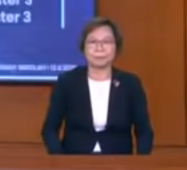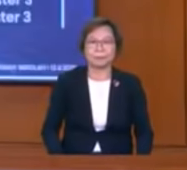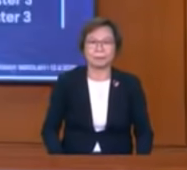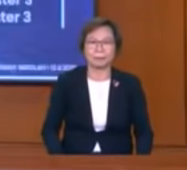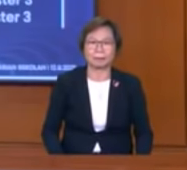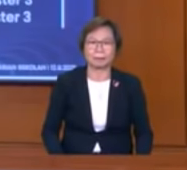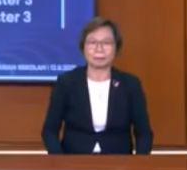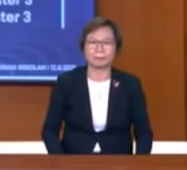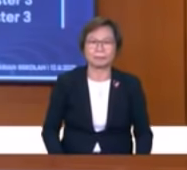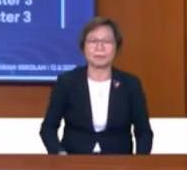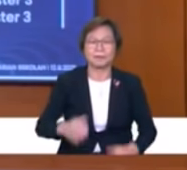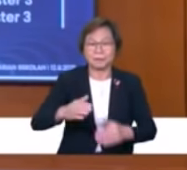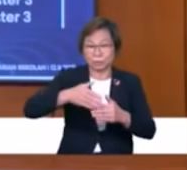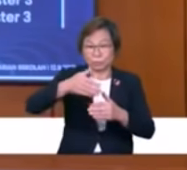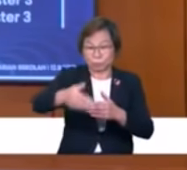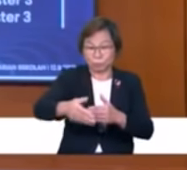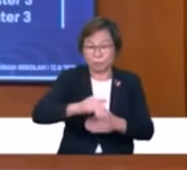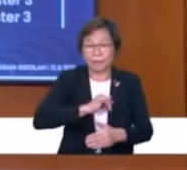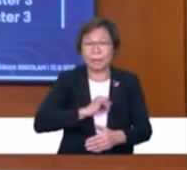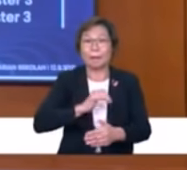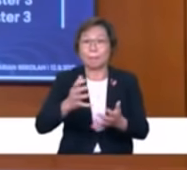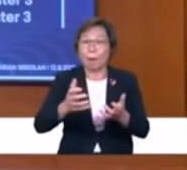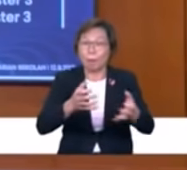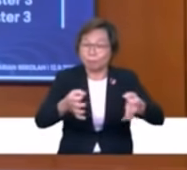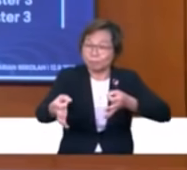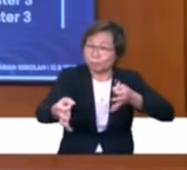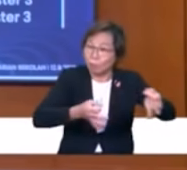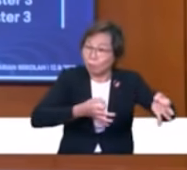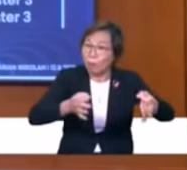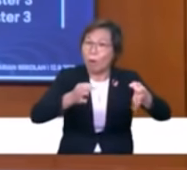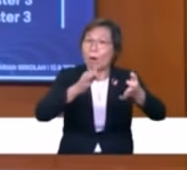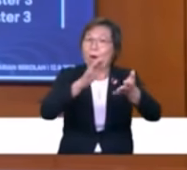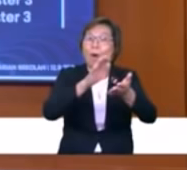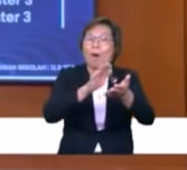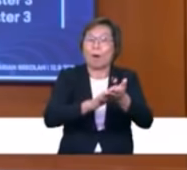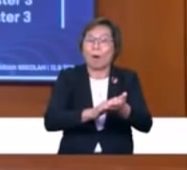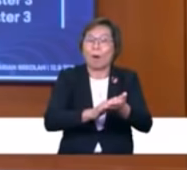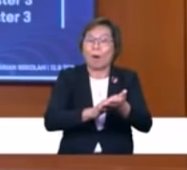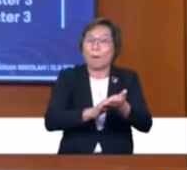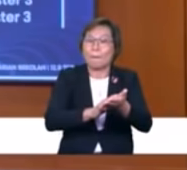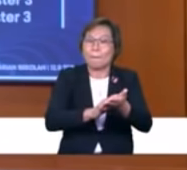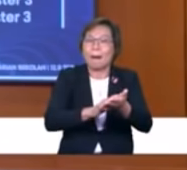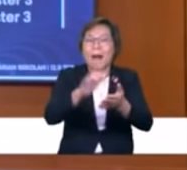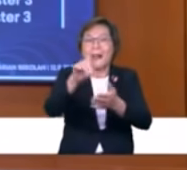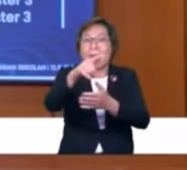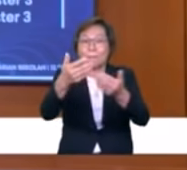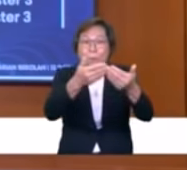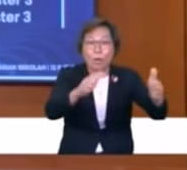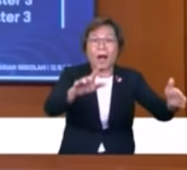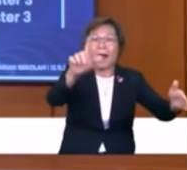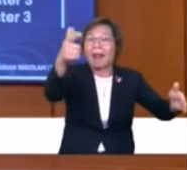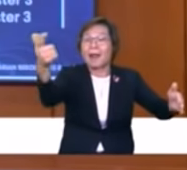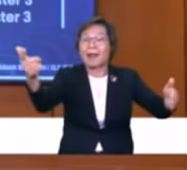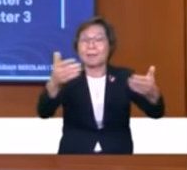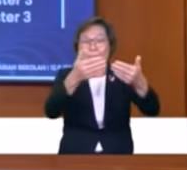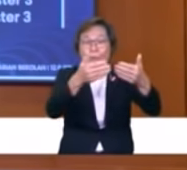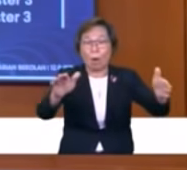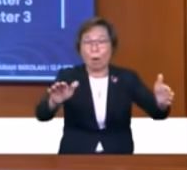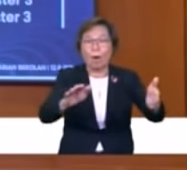dalam sekali strusnya Saya ingin menjelaskan pembukaan komponen-komponen lain dalam